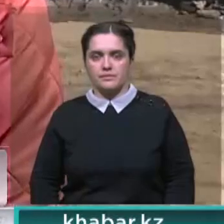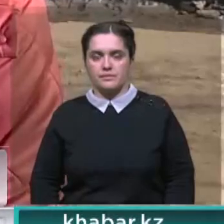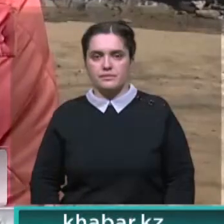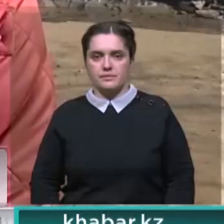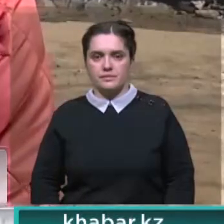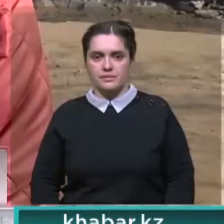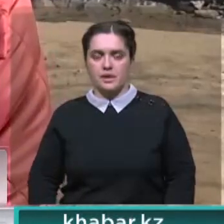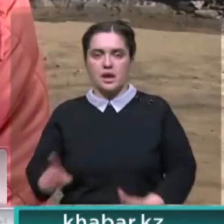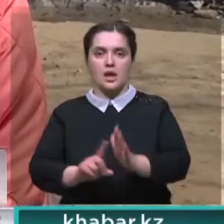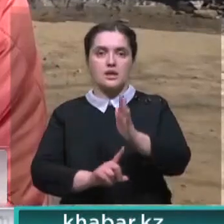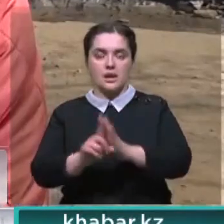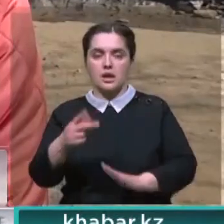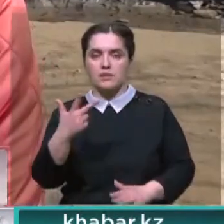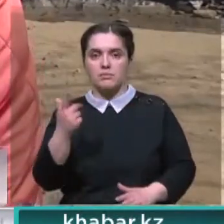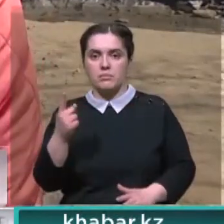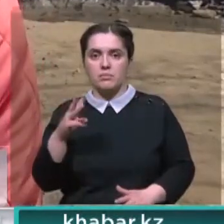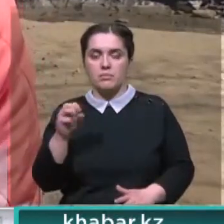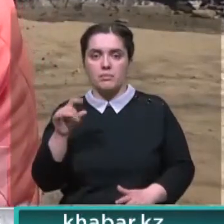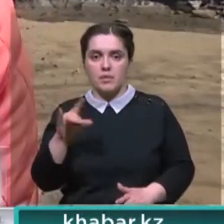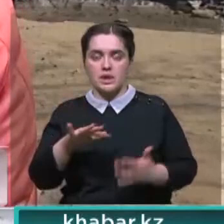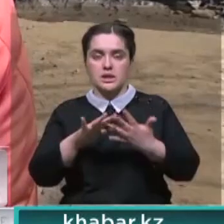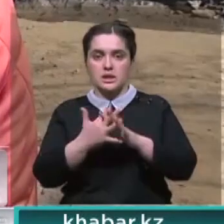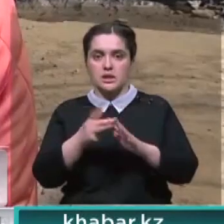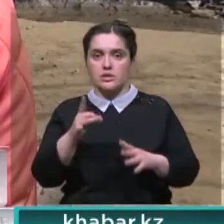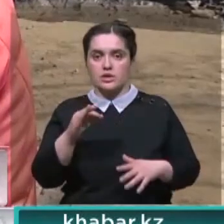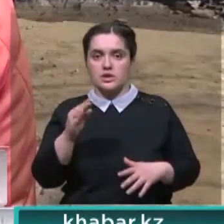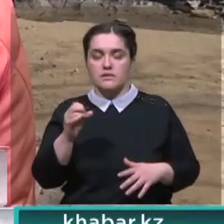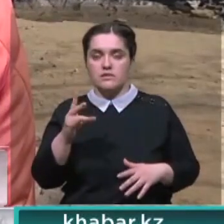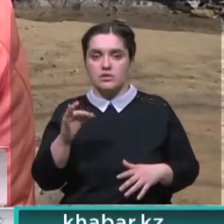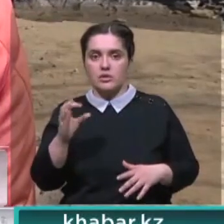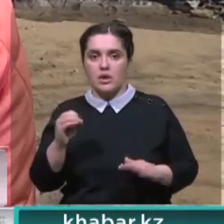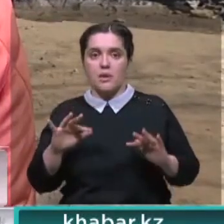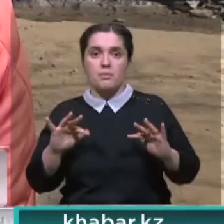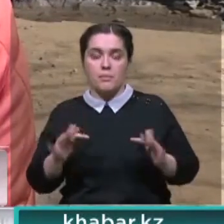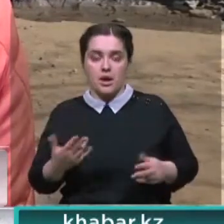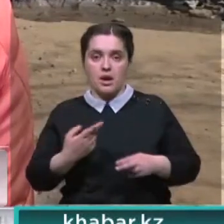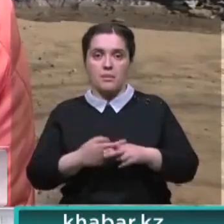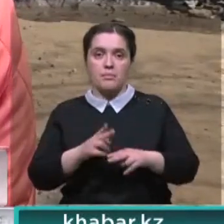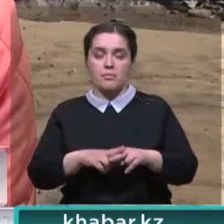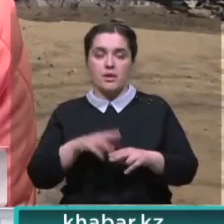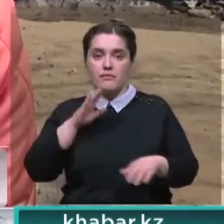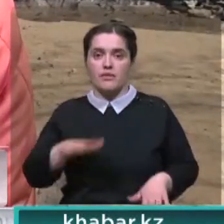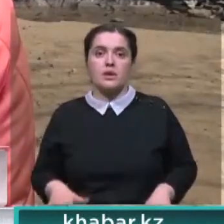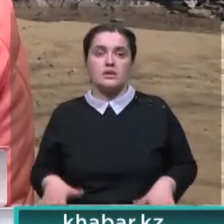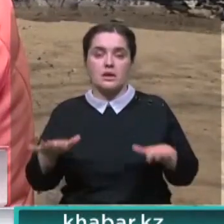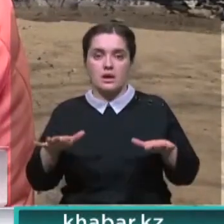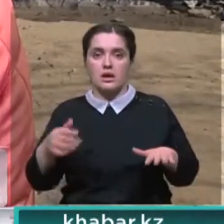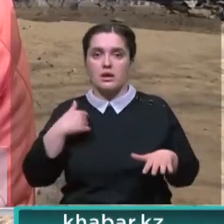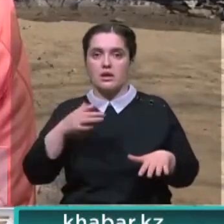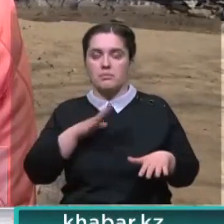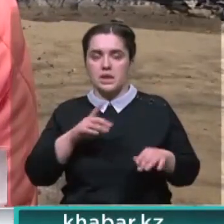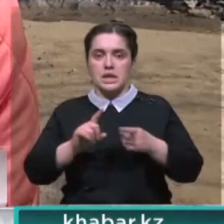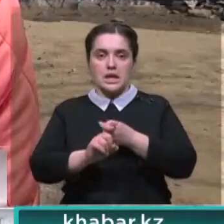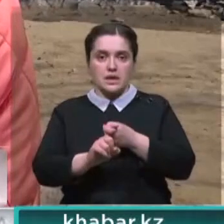С самого начала, вот с 31 марта, как вот в селе Рождественском произошла эта ситуация с паводками талых вод, мы были на